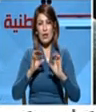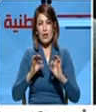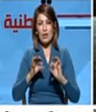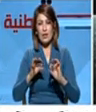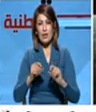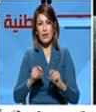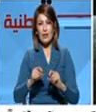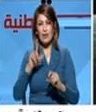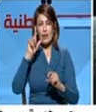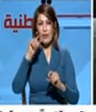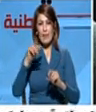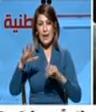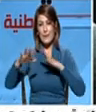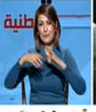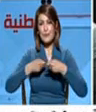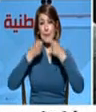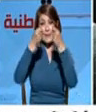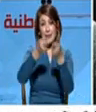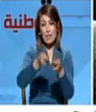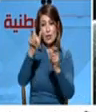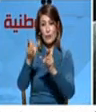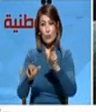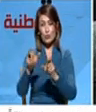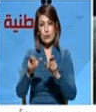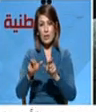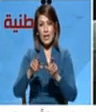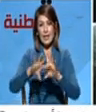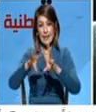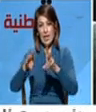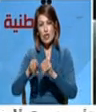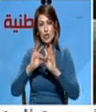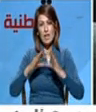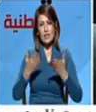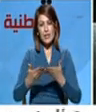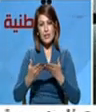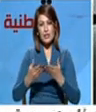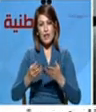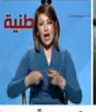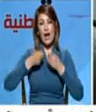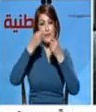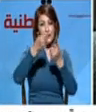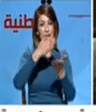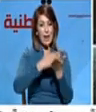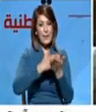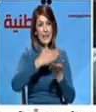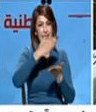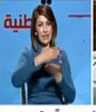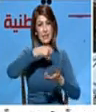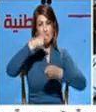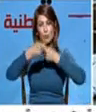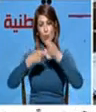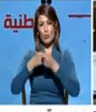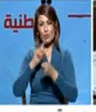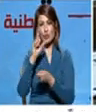تم تحويل المساعدات اللي فائدتهم عن طريق تنزيل في الحسابات البريديه او البنكيه يعني ما